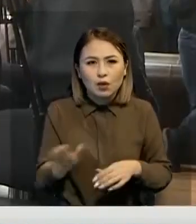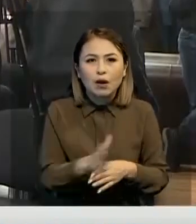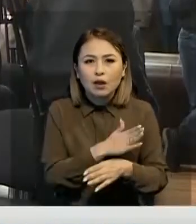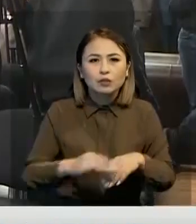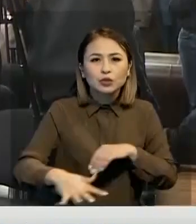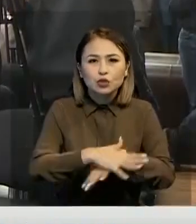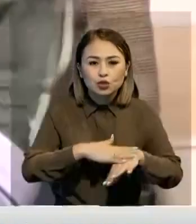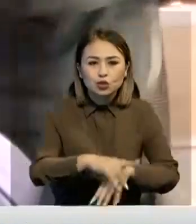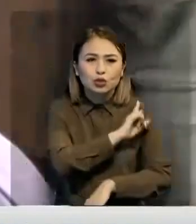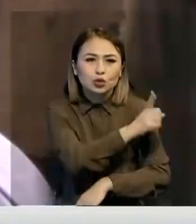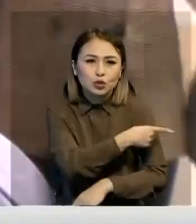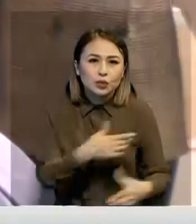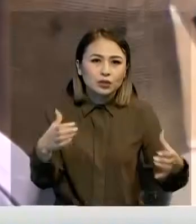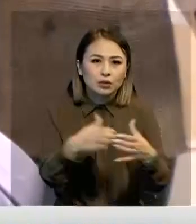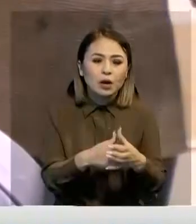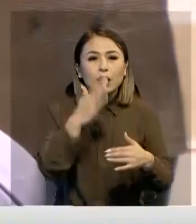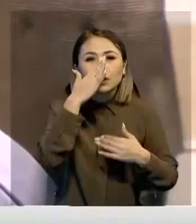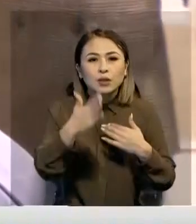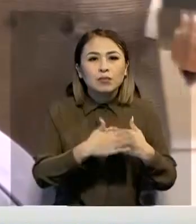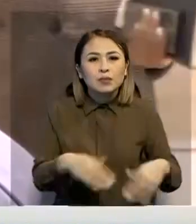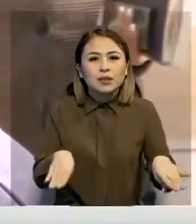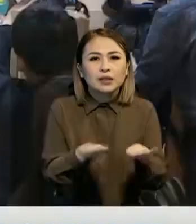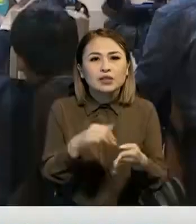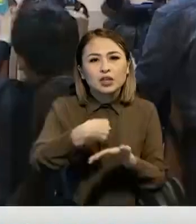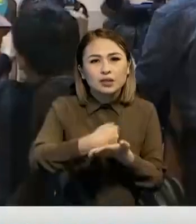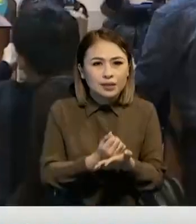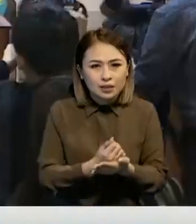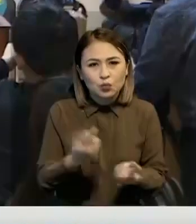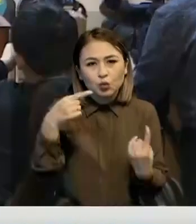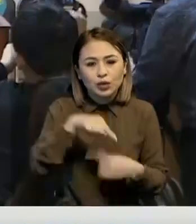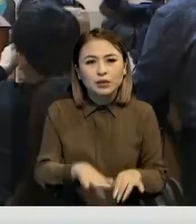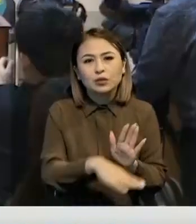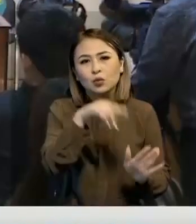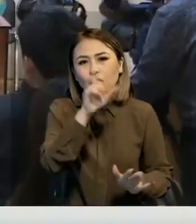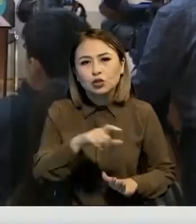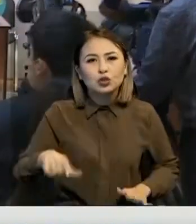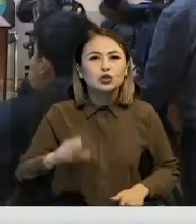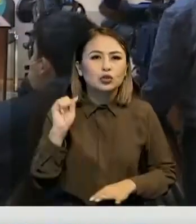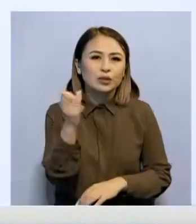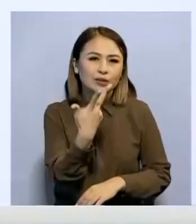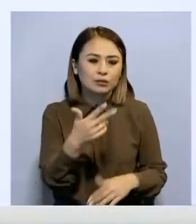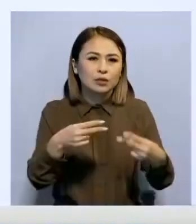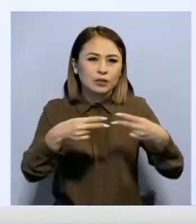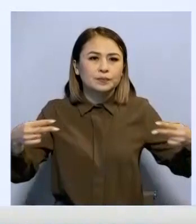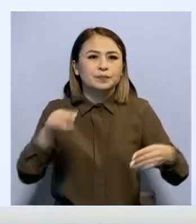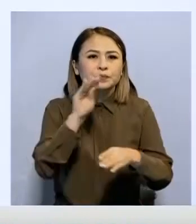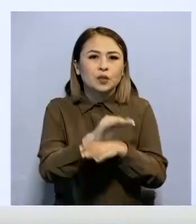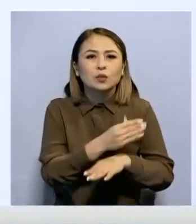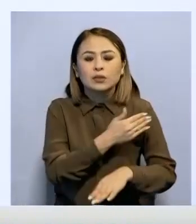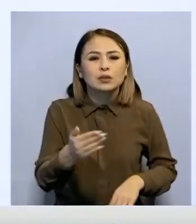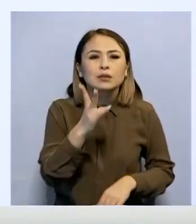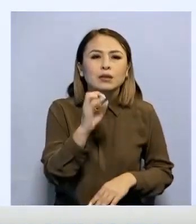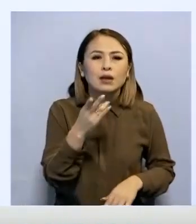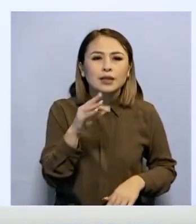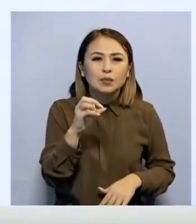топтастыру, халық мүддесі үшін күш біріктіру. Тақаудағана бекіген жарғыға сәйкес депутаттық топқа 3-4